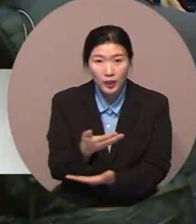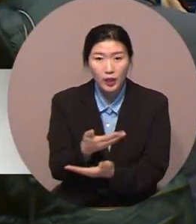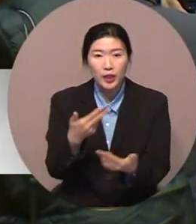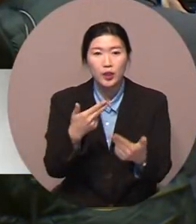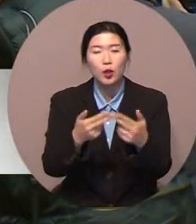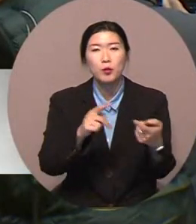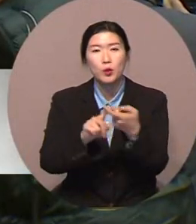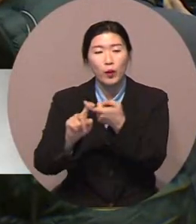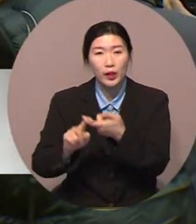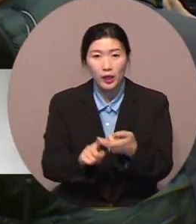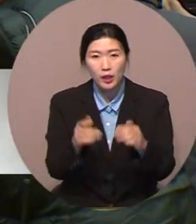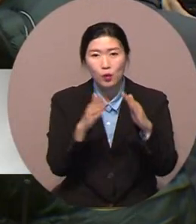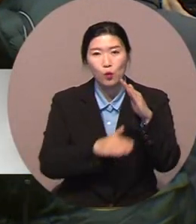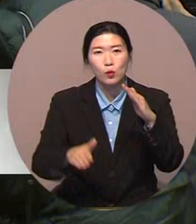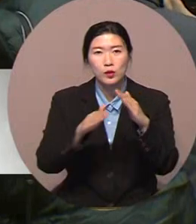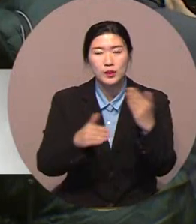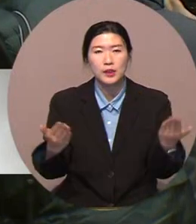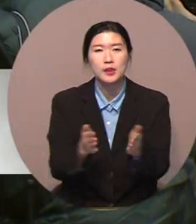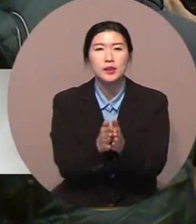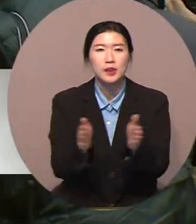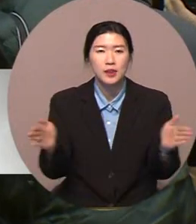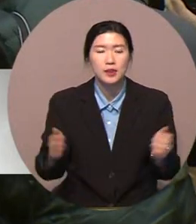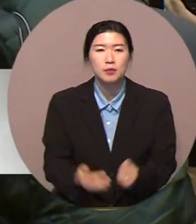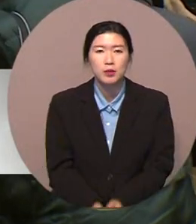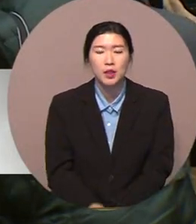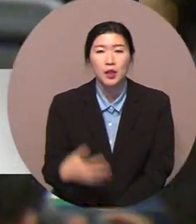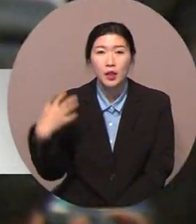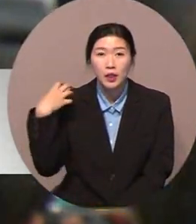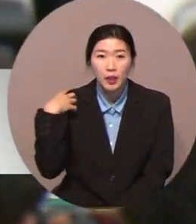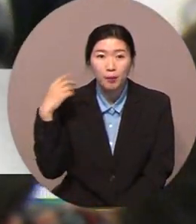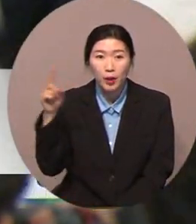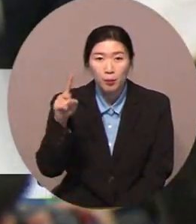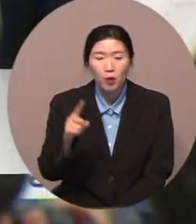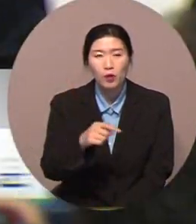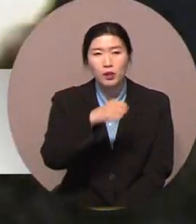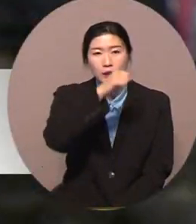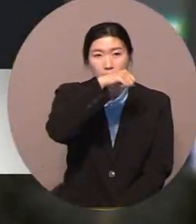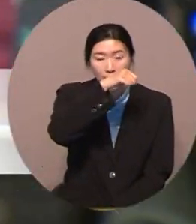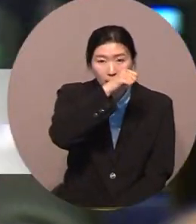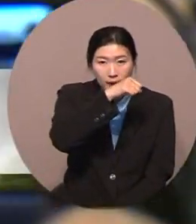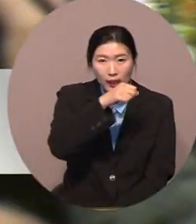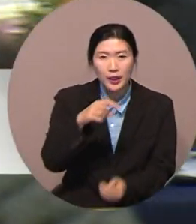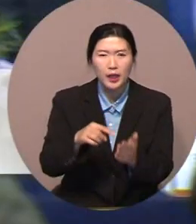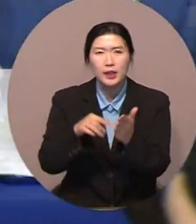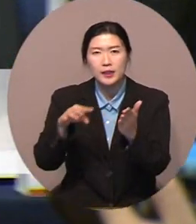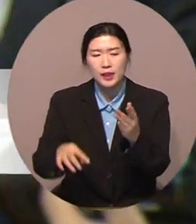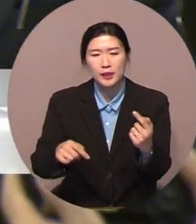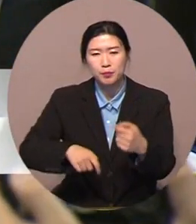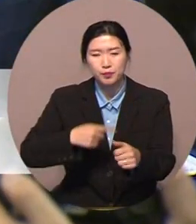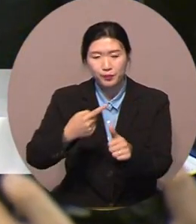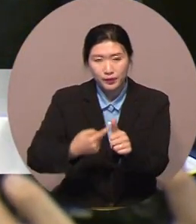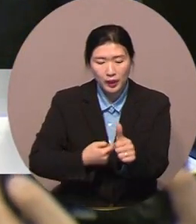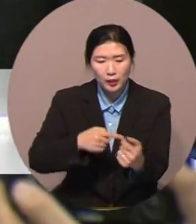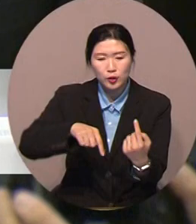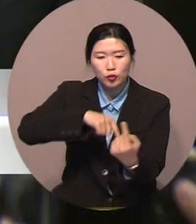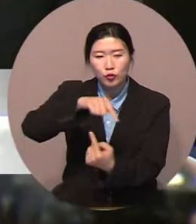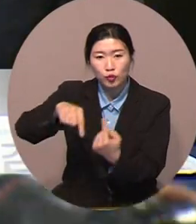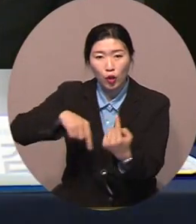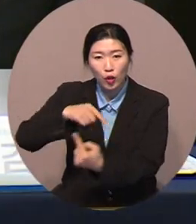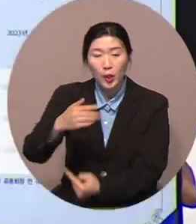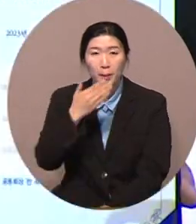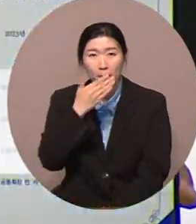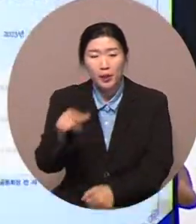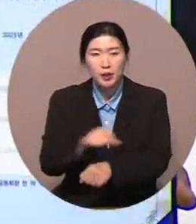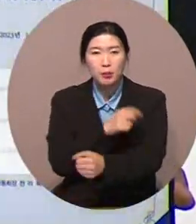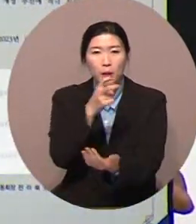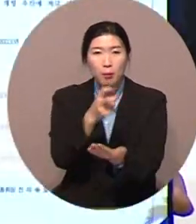협의회가 공식 출범했습니다 협의회는 재정과 세제 자율성 확대를 위한 제도 개선 특별법